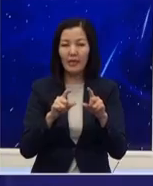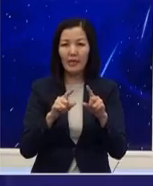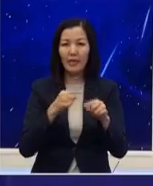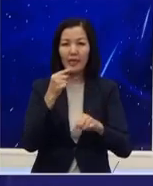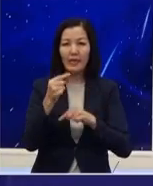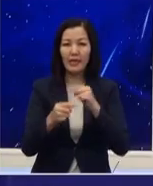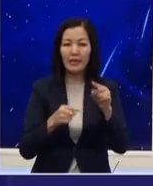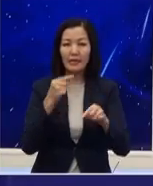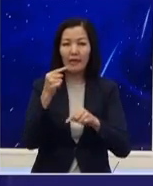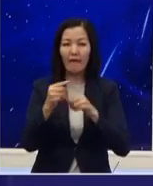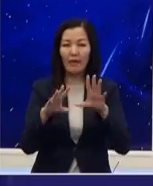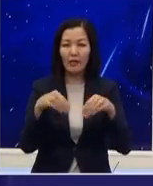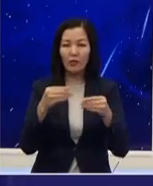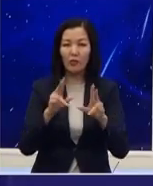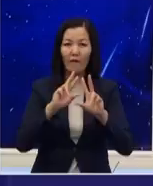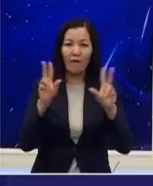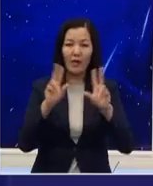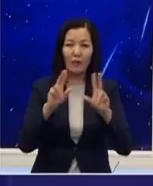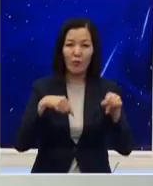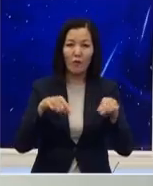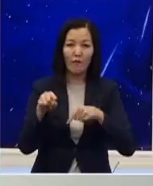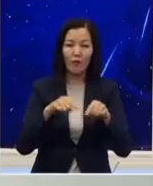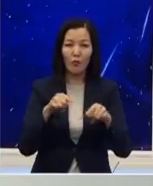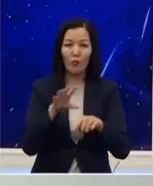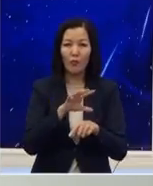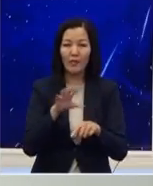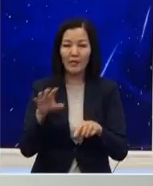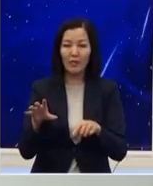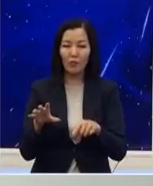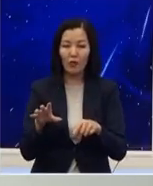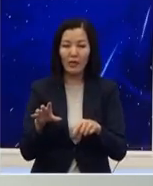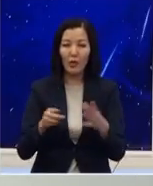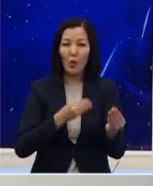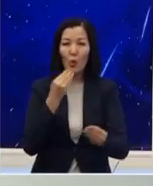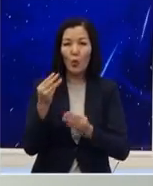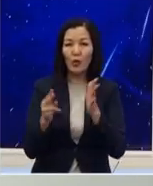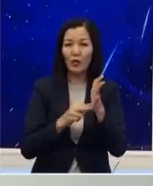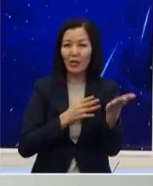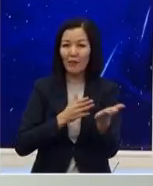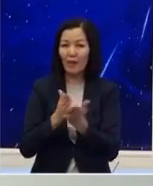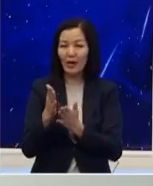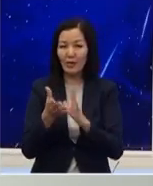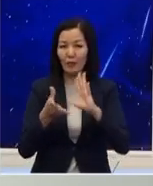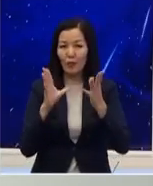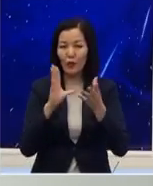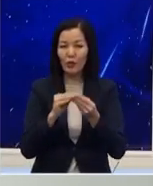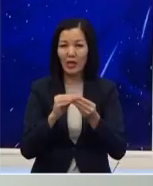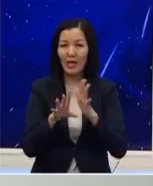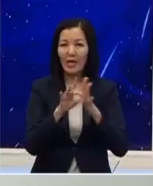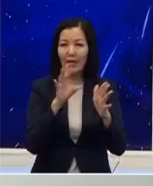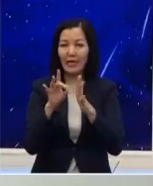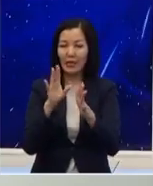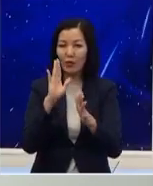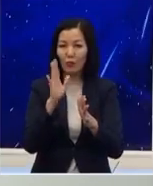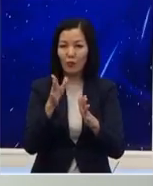Спорт түрлерінен футболдан, волейболдан, баскетболдан, жас барыс атты жобаның осы 7 бағыт бойынша біз жаңа іріктеу